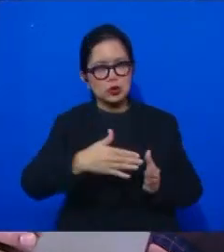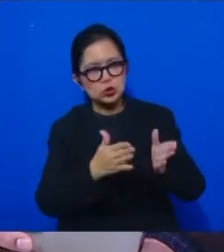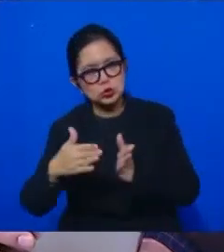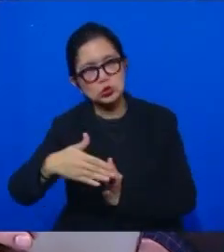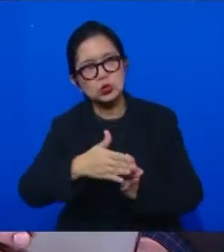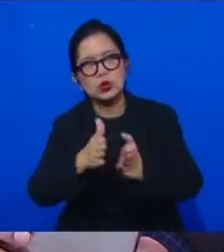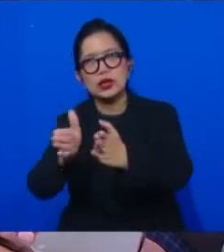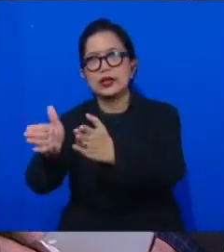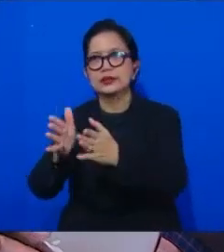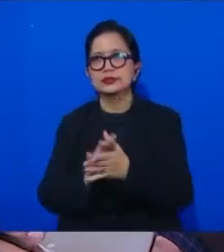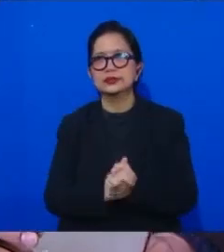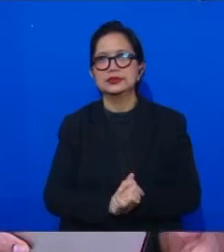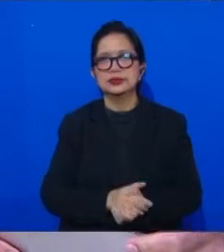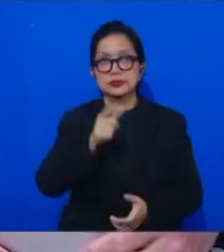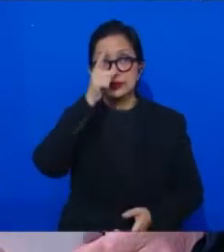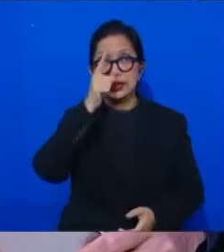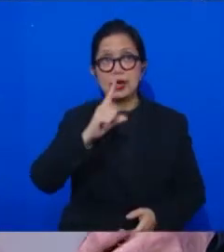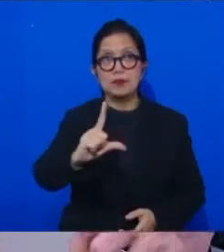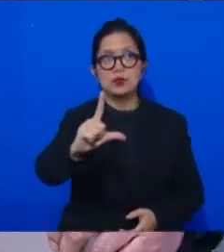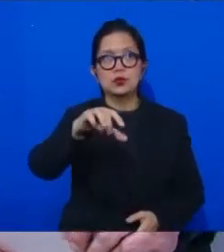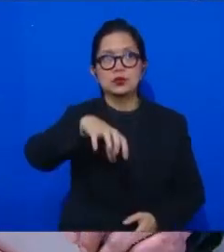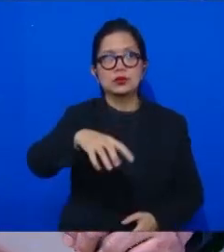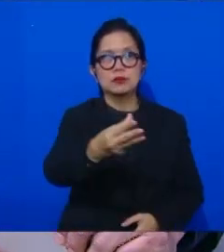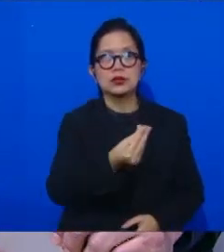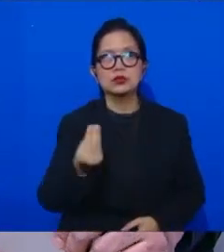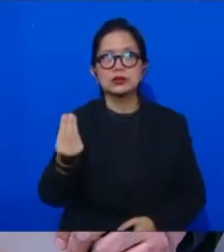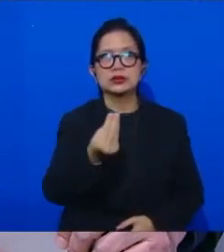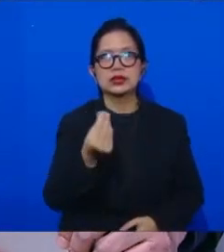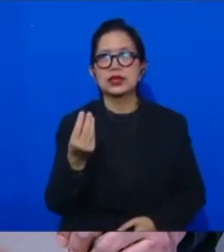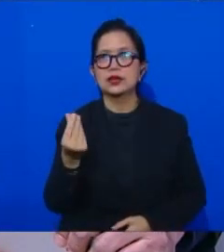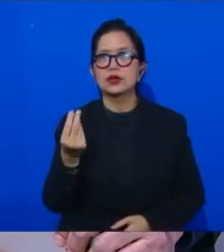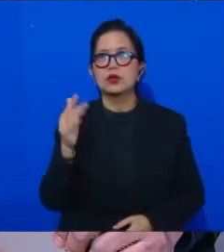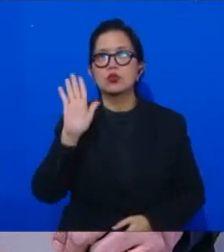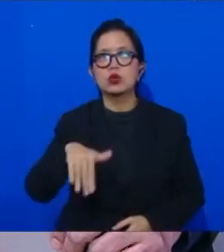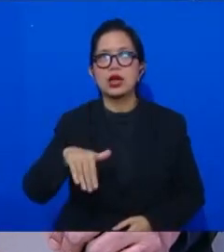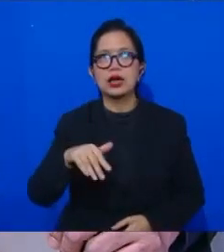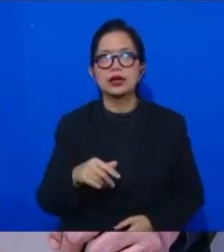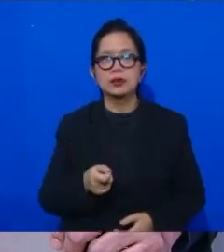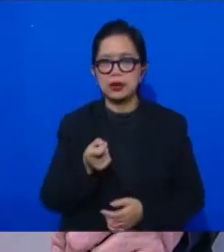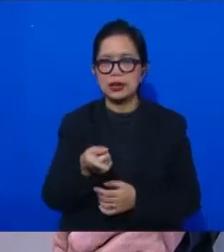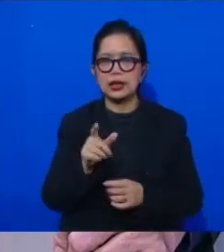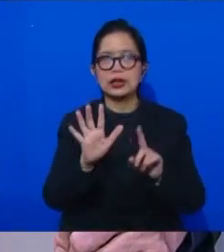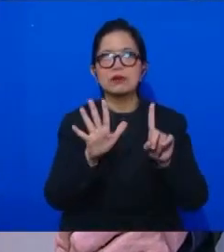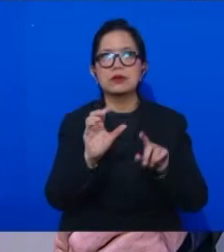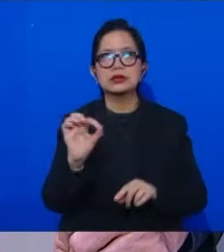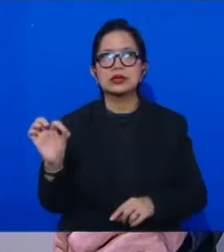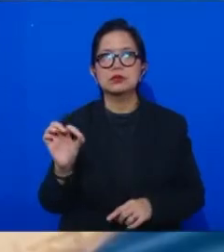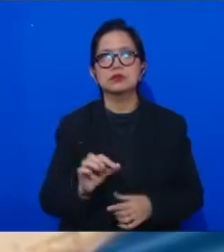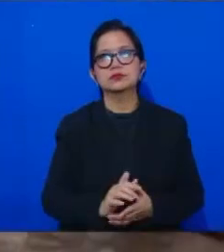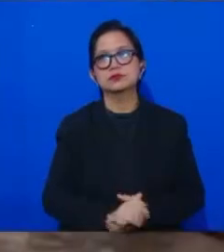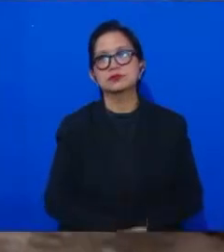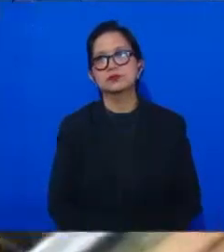alami. Di Bandar Lampung ada tempat wisata alam dengan budget murah. Tiket masuknya hanya Rp15.000.